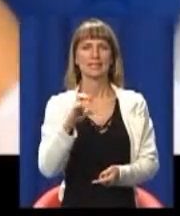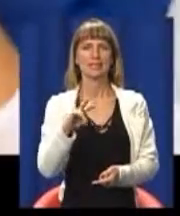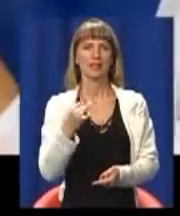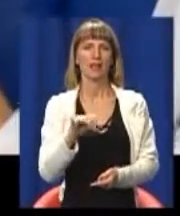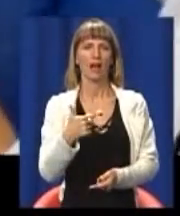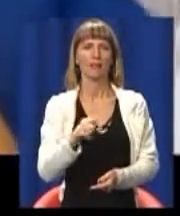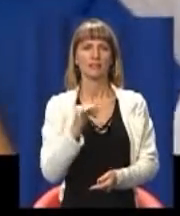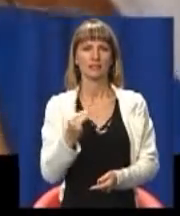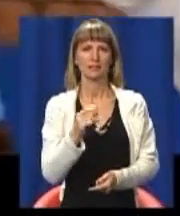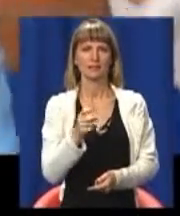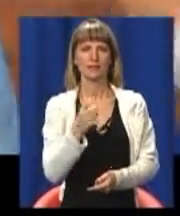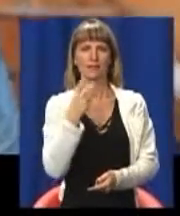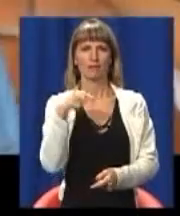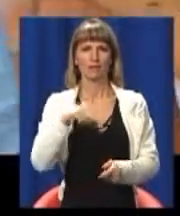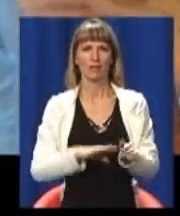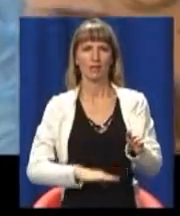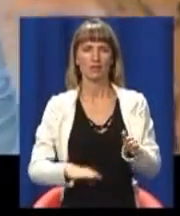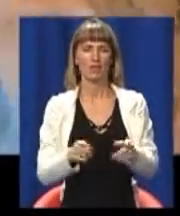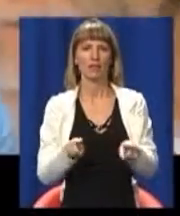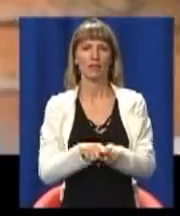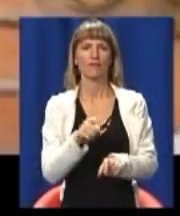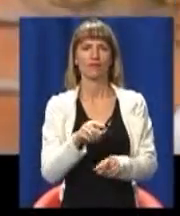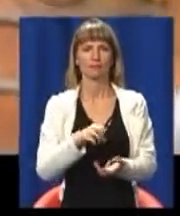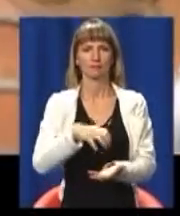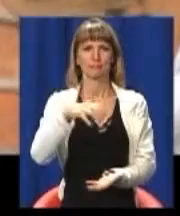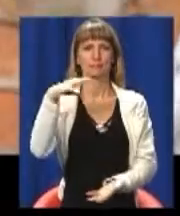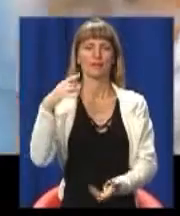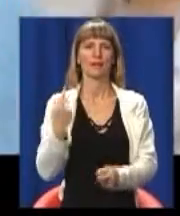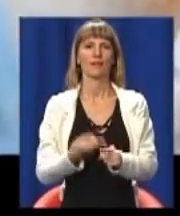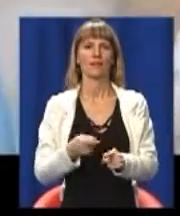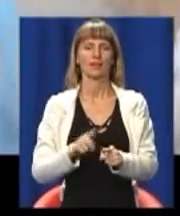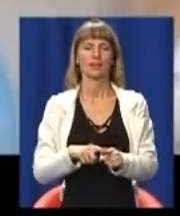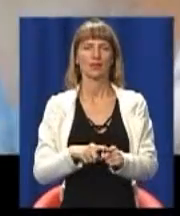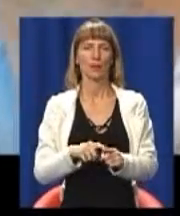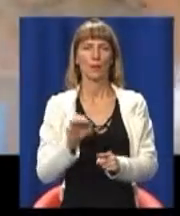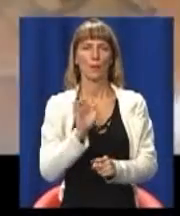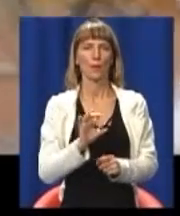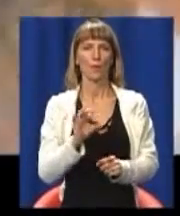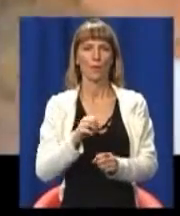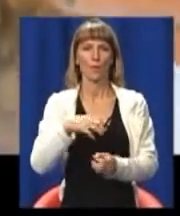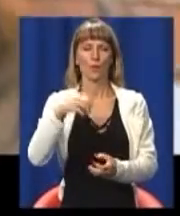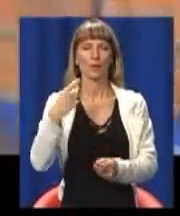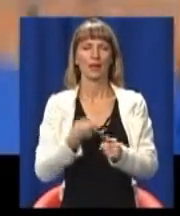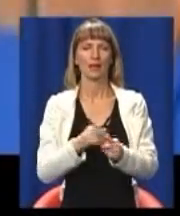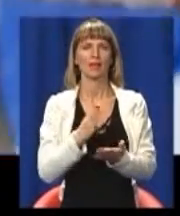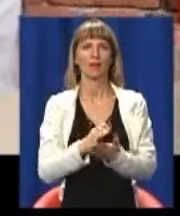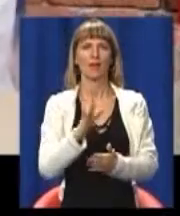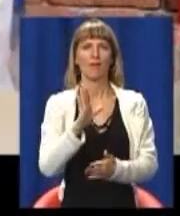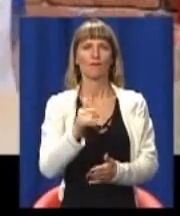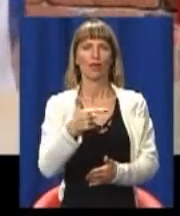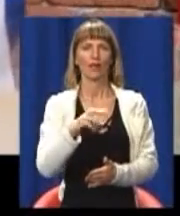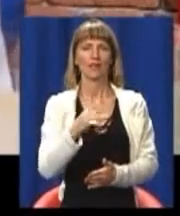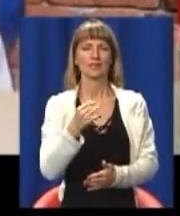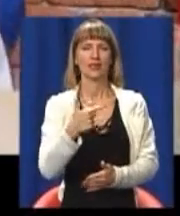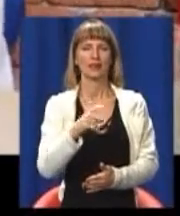тут, на дні цієї колби, як він випаровується. Оці от бульбашки, це і є вуглекислий газ, який